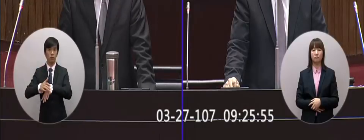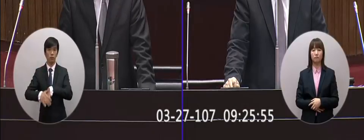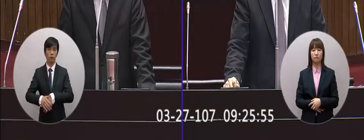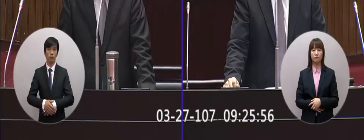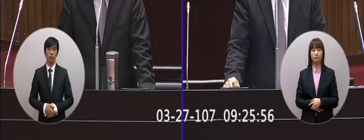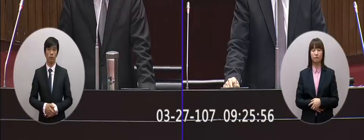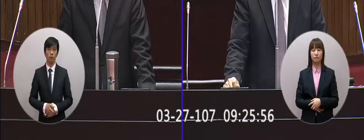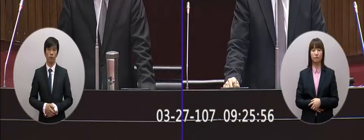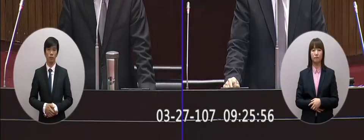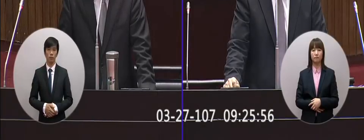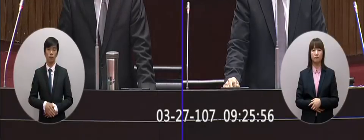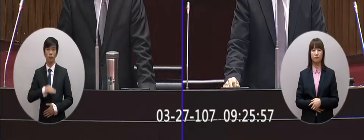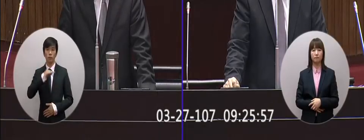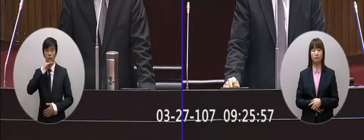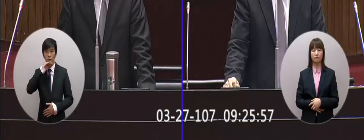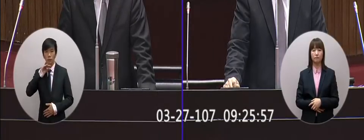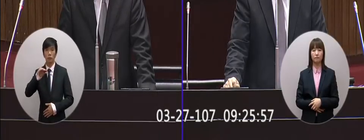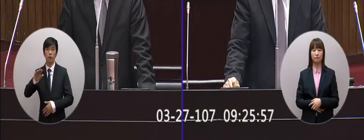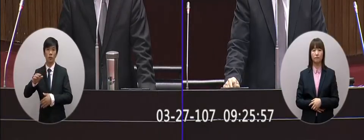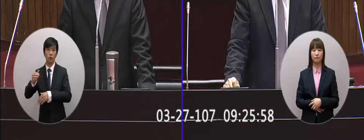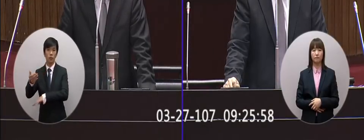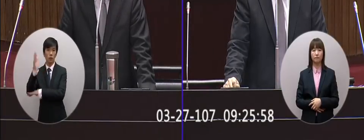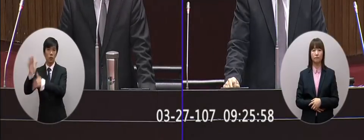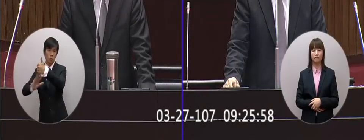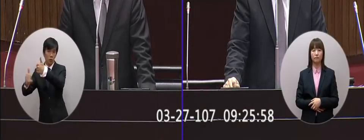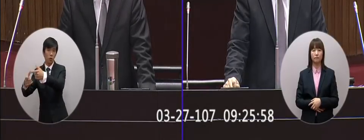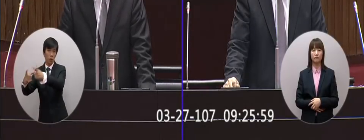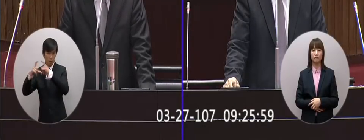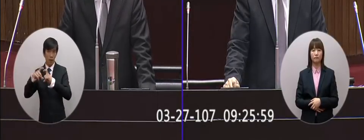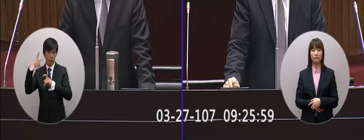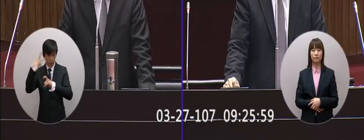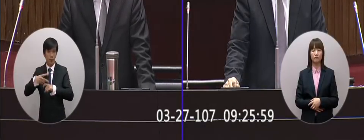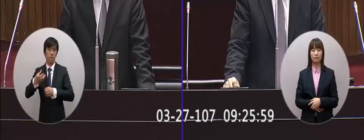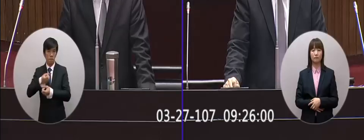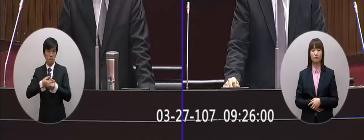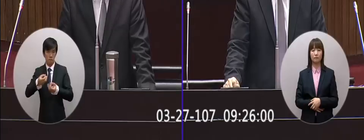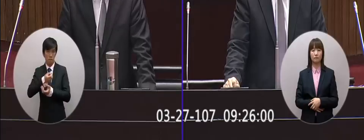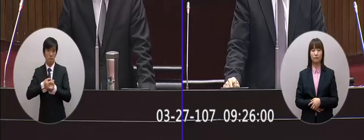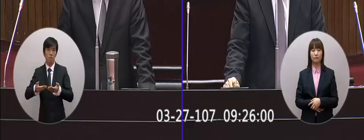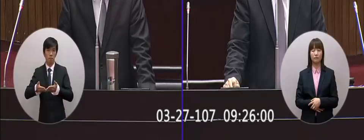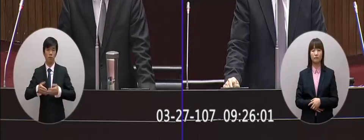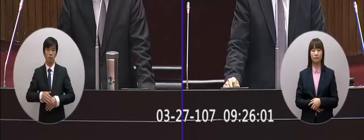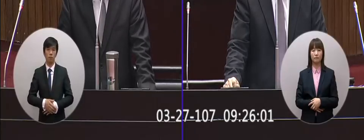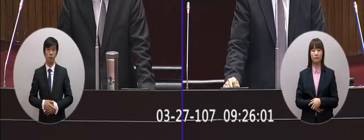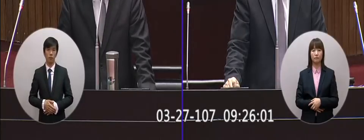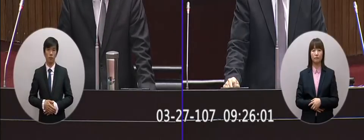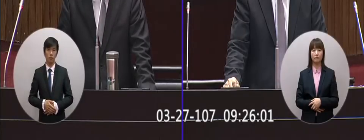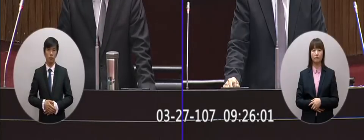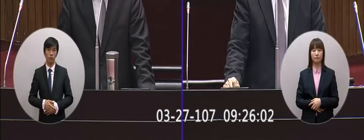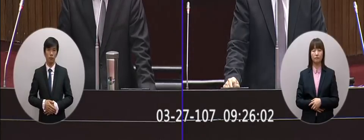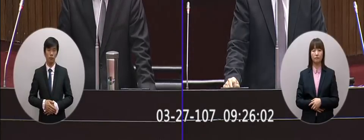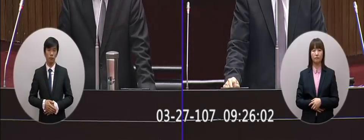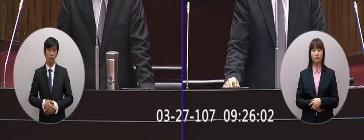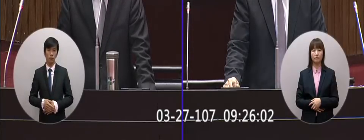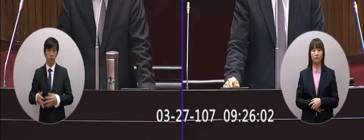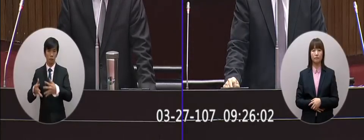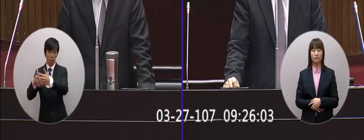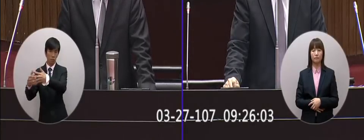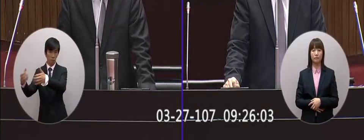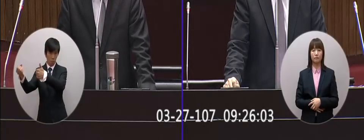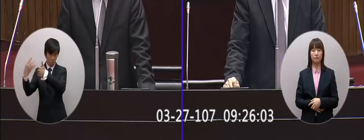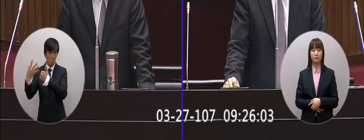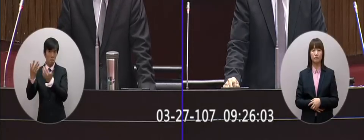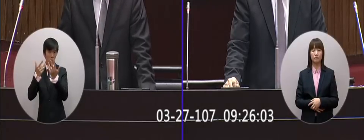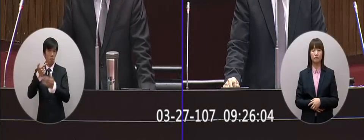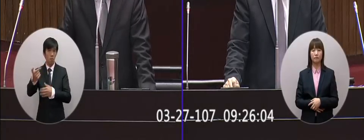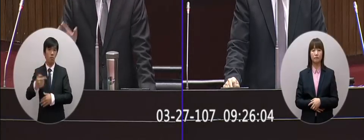们这趟邓政委回来，会跟业界大家再进一步沟通，因为美国所传达了一个非常明确的讯息，就是想